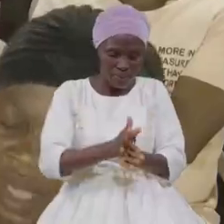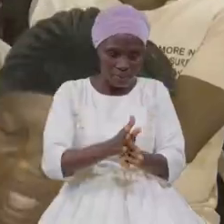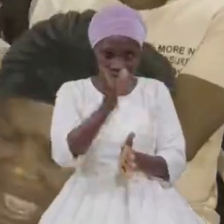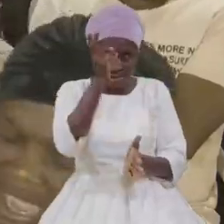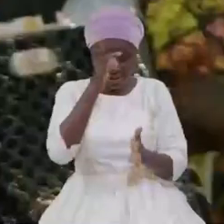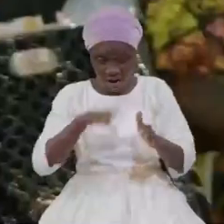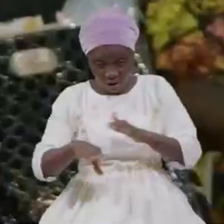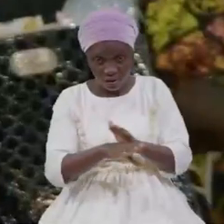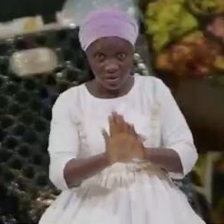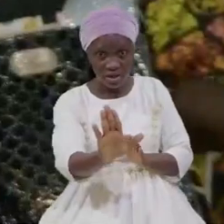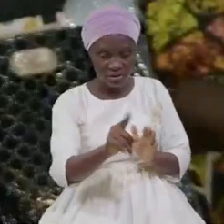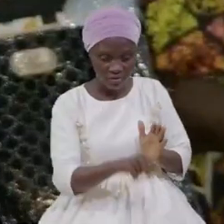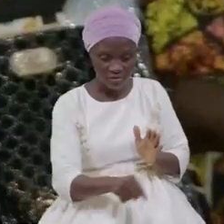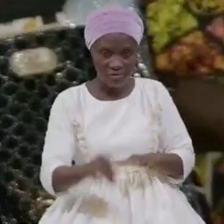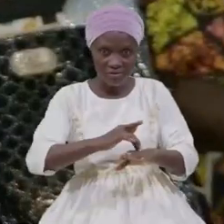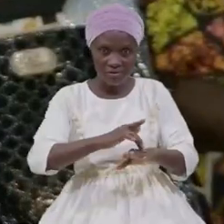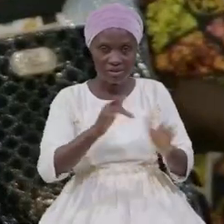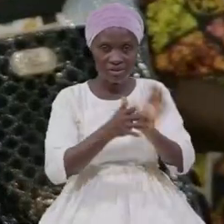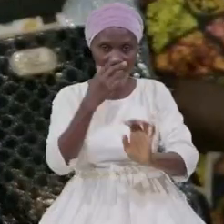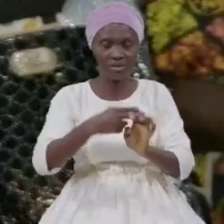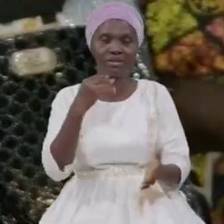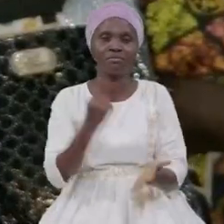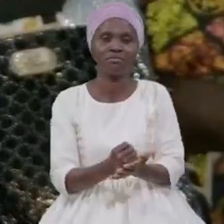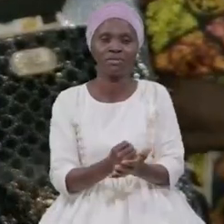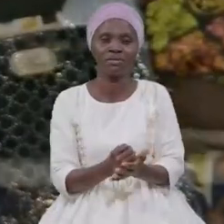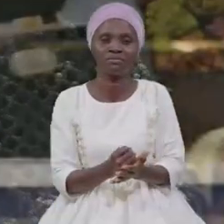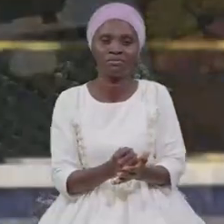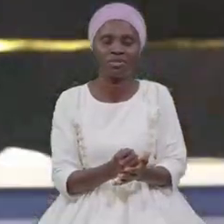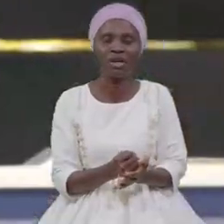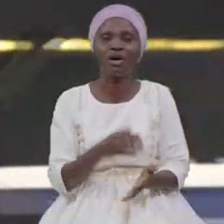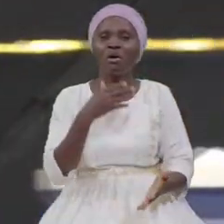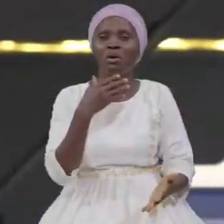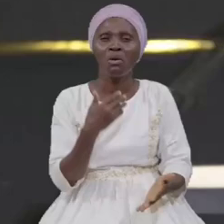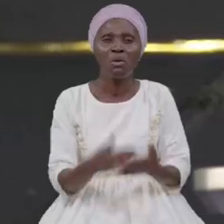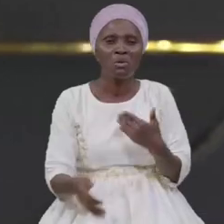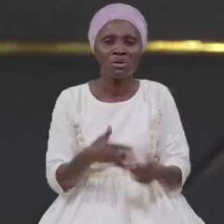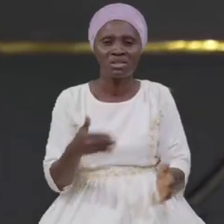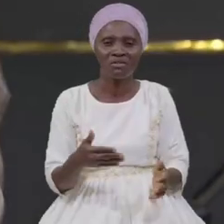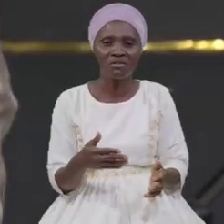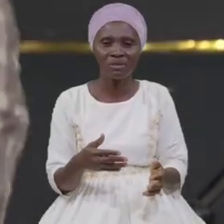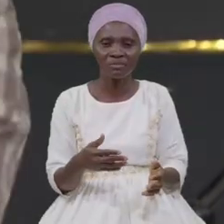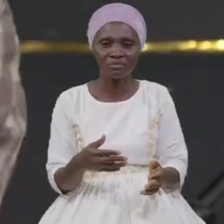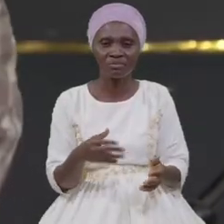vos pieds. Quels que soient les problèmes, quels que soient les jeux,